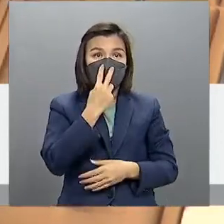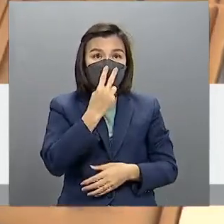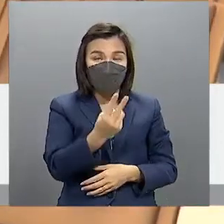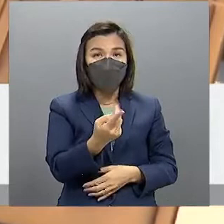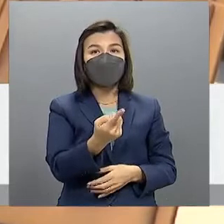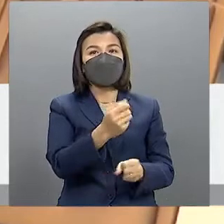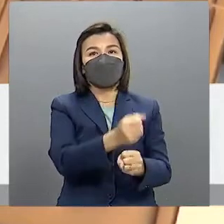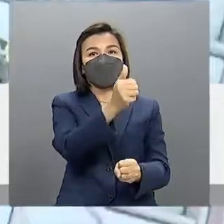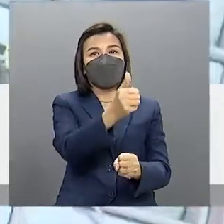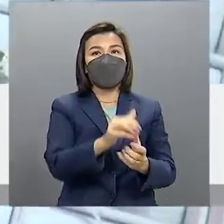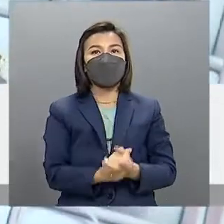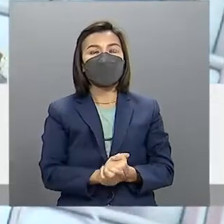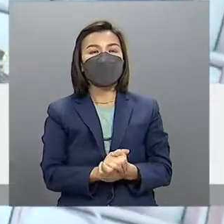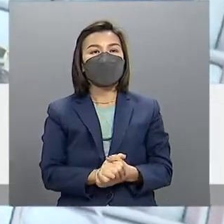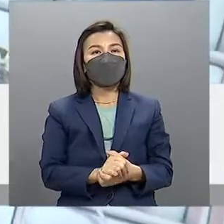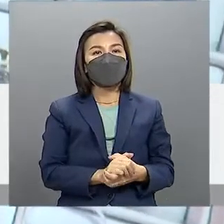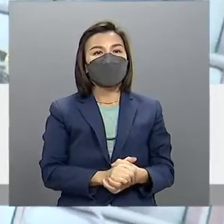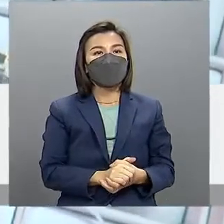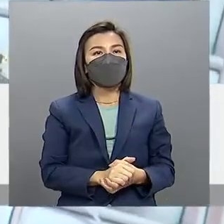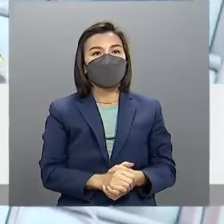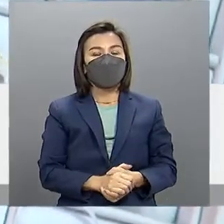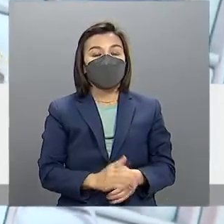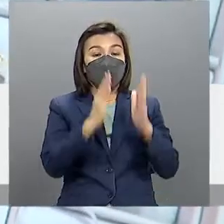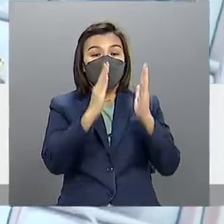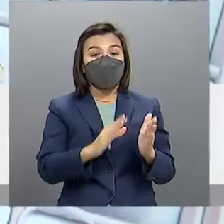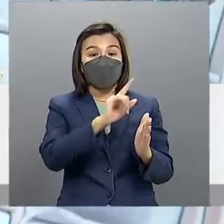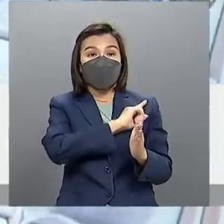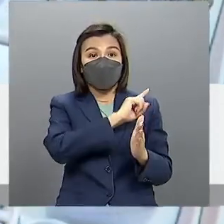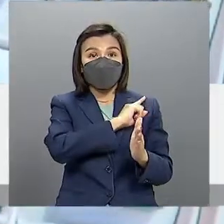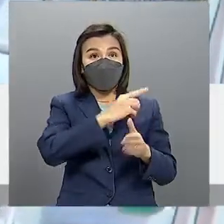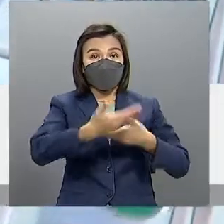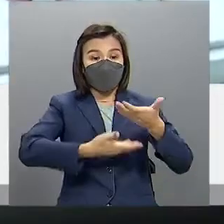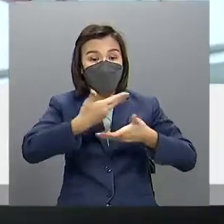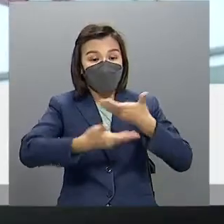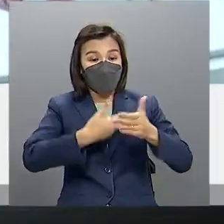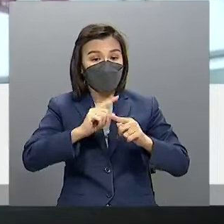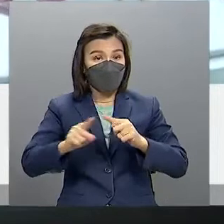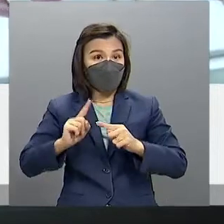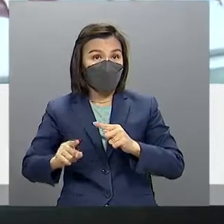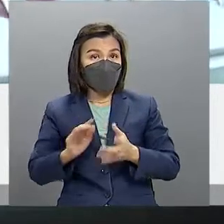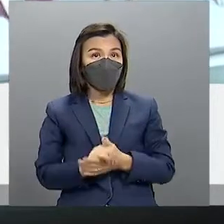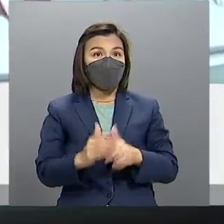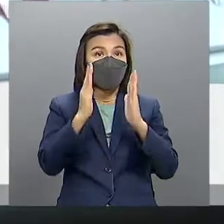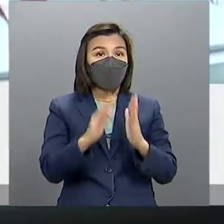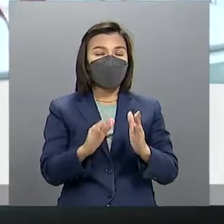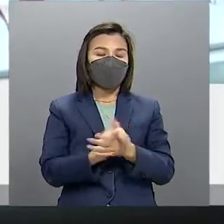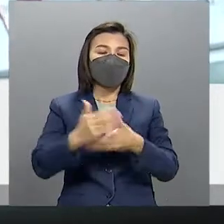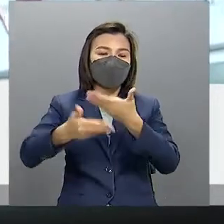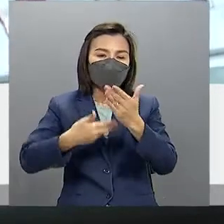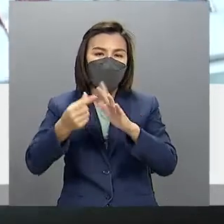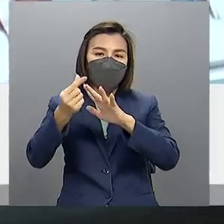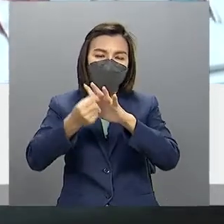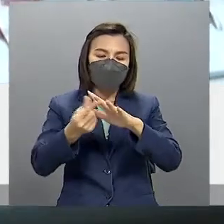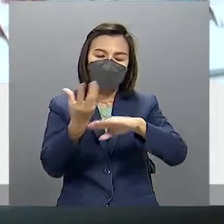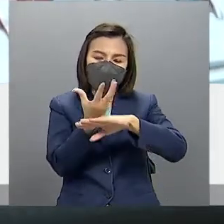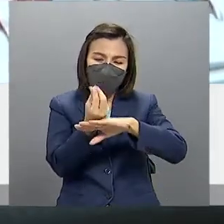ายนครบุตรดีวงพาณิชย์จังหวัดจันทบุรีที่ดึงกลุ่มผู้ประกอบการอัญมณีและเครื่องประดับจากจังหวัดจันทบุรีไปเปิดตลา